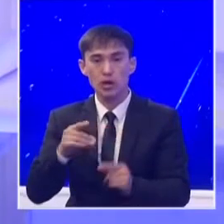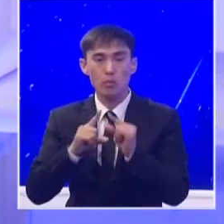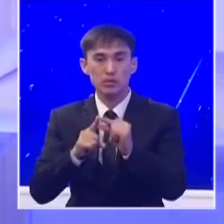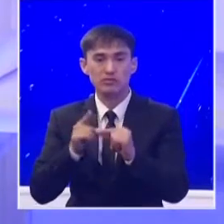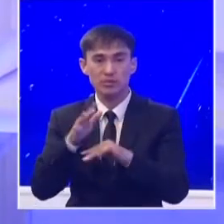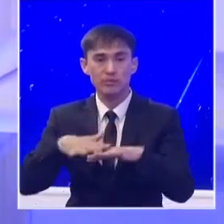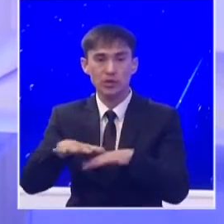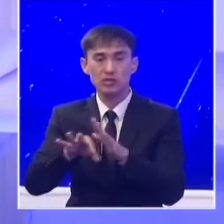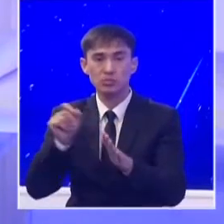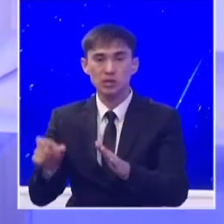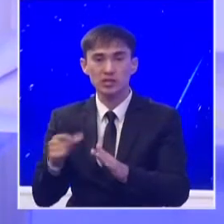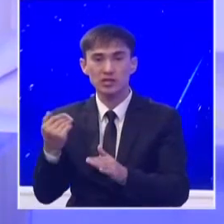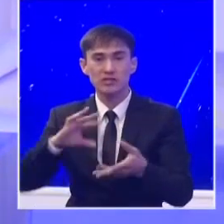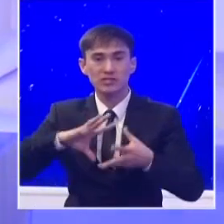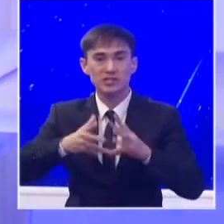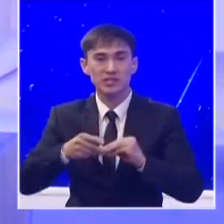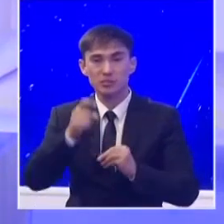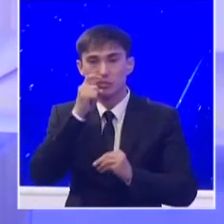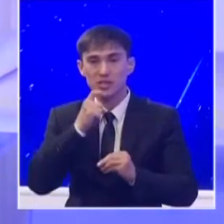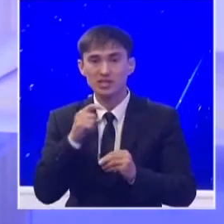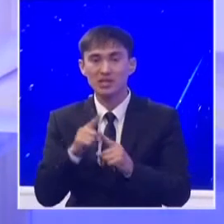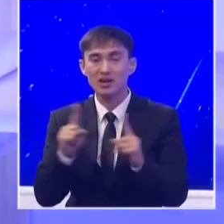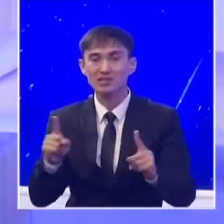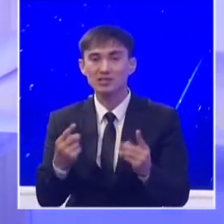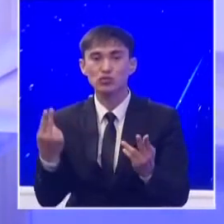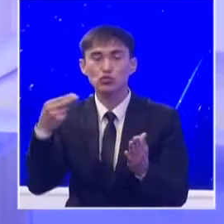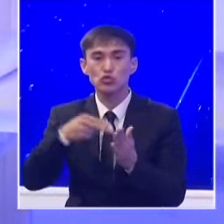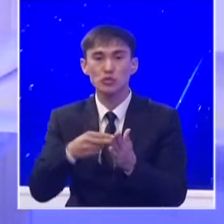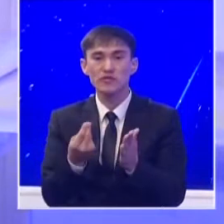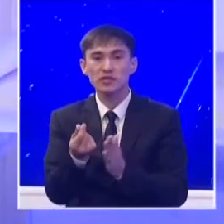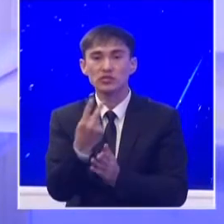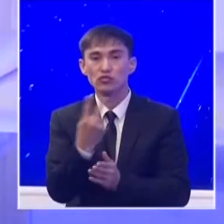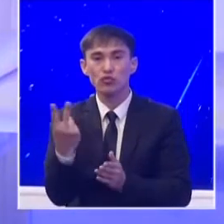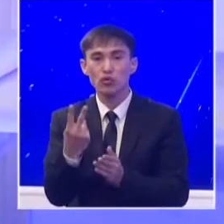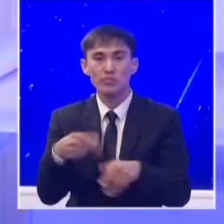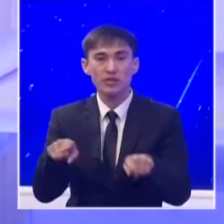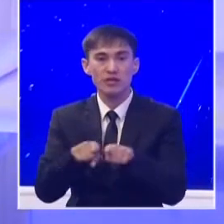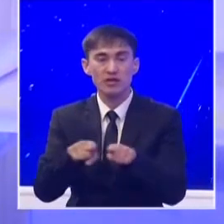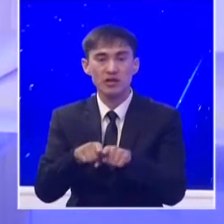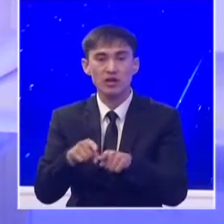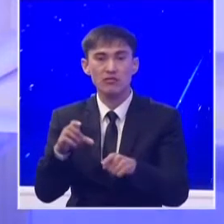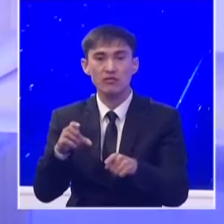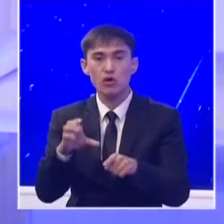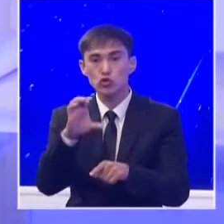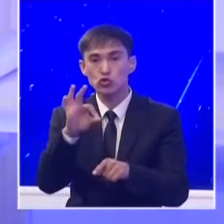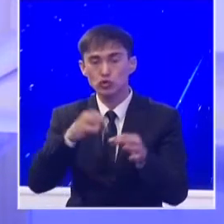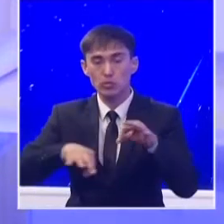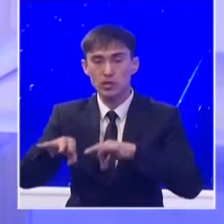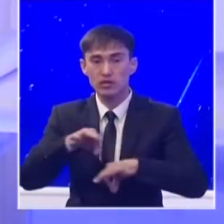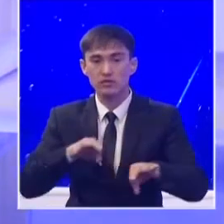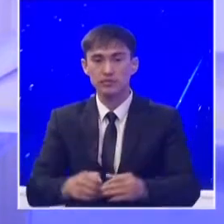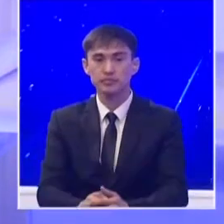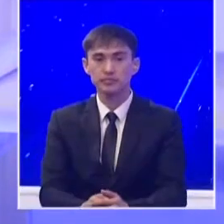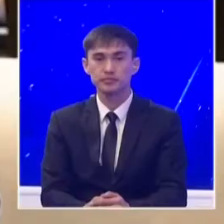по словам народного избранника в целом не понятна разница в сумме финансирования 2 на его взгляд одинаковых социальных объектов